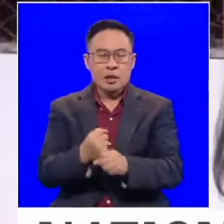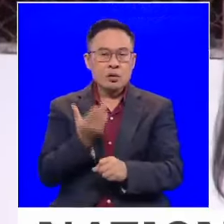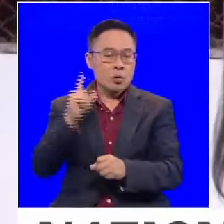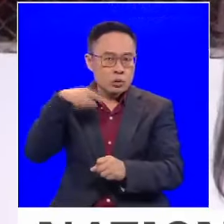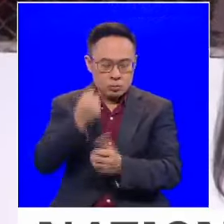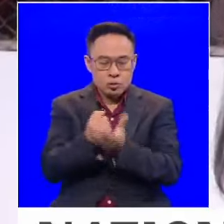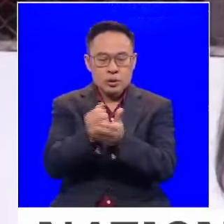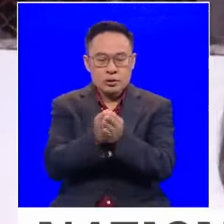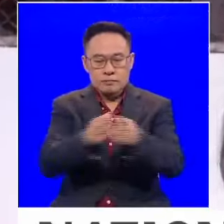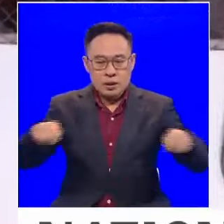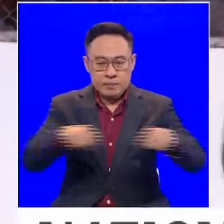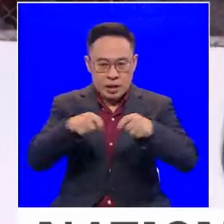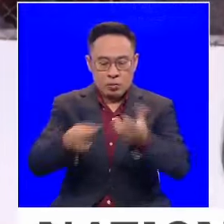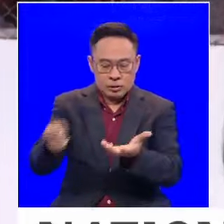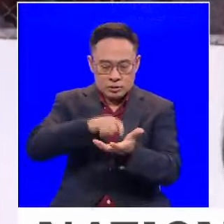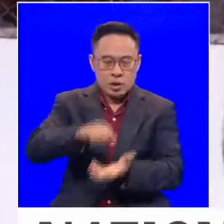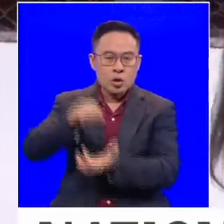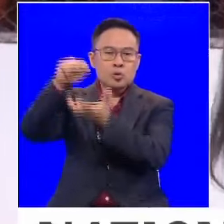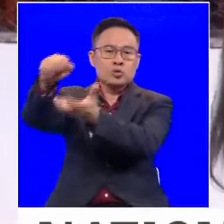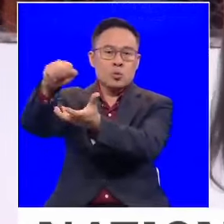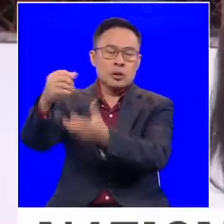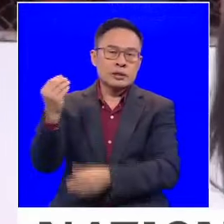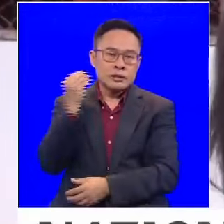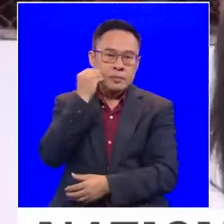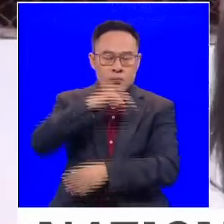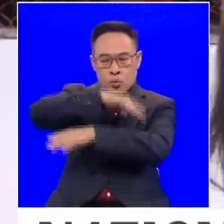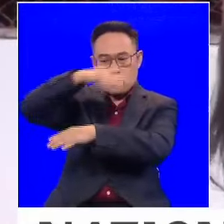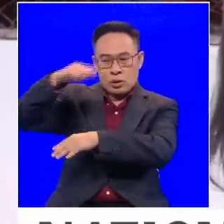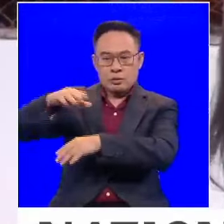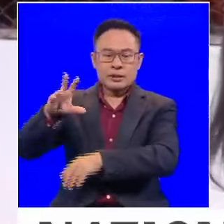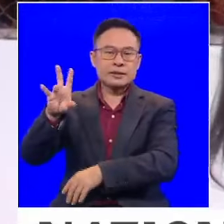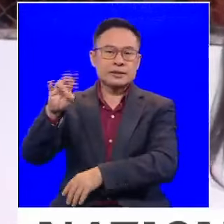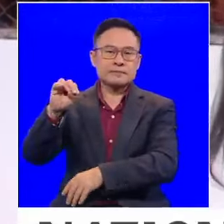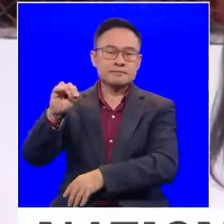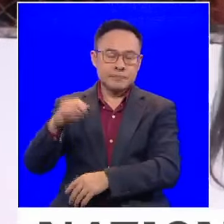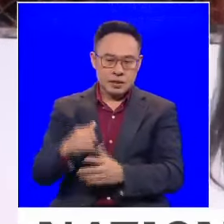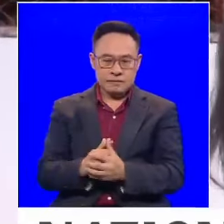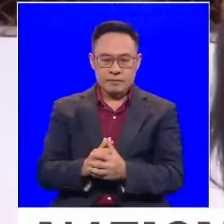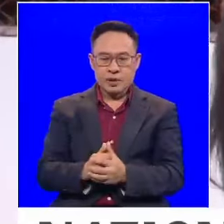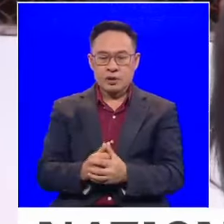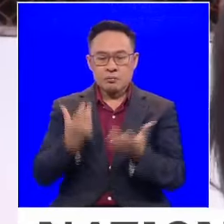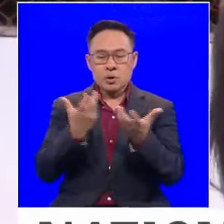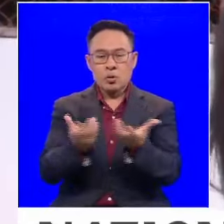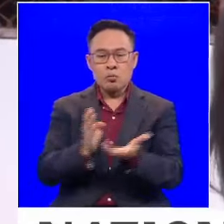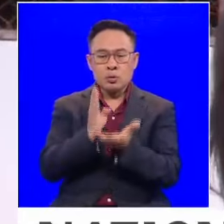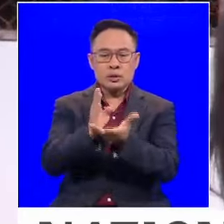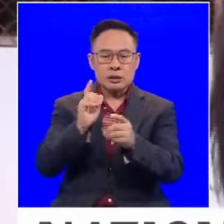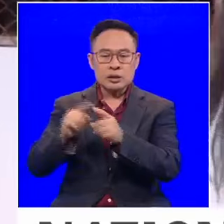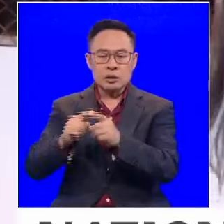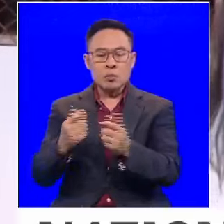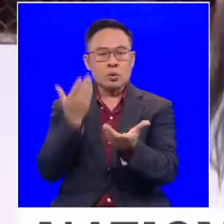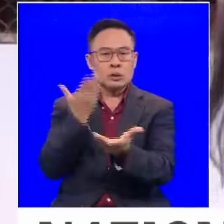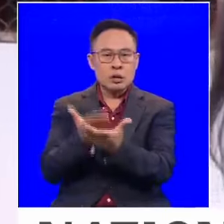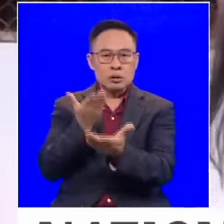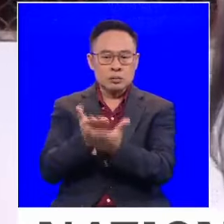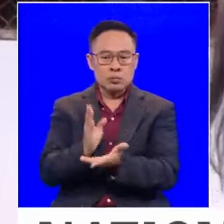าไปแจกที่บ้านอีกทีนึงก็จะมีข้าวกล่องมาบริจาคมั่งแล้วก็บางคนบริจาคเงินทอง